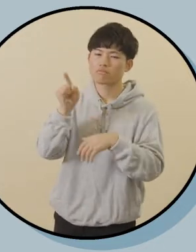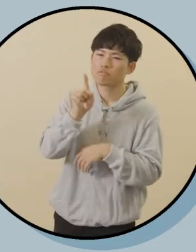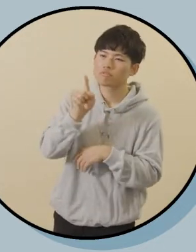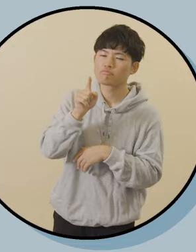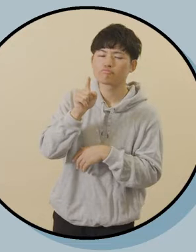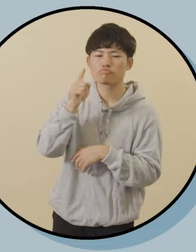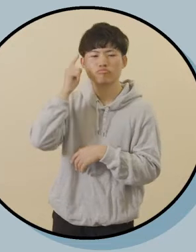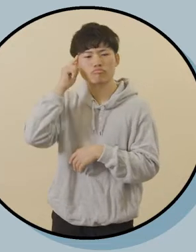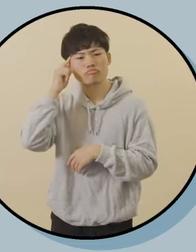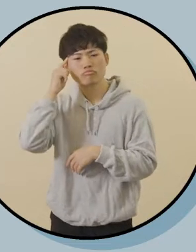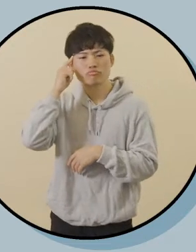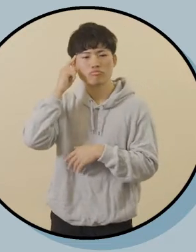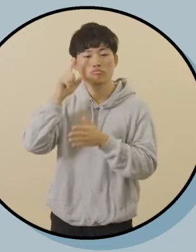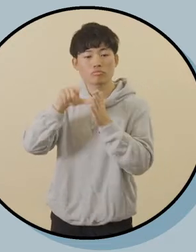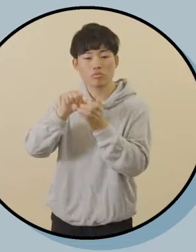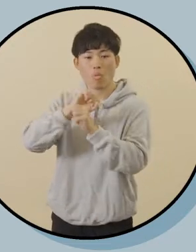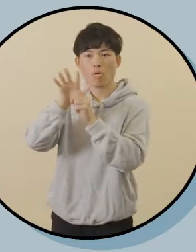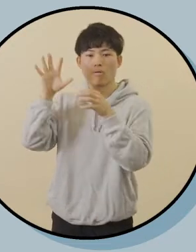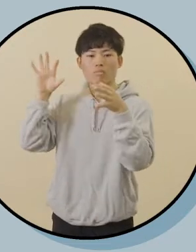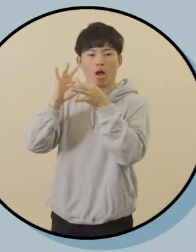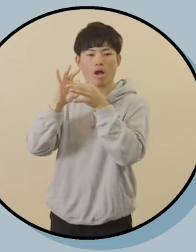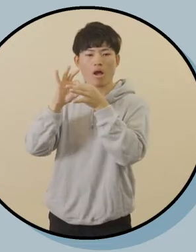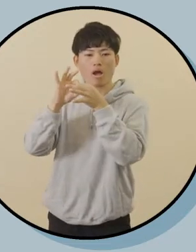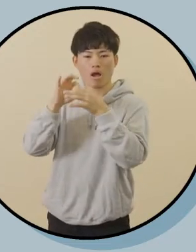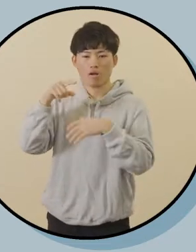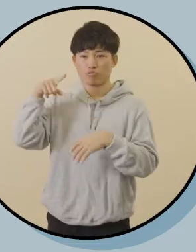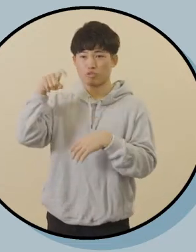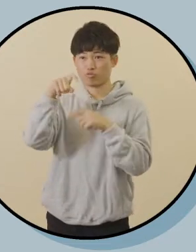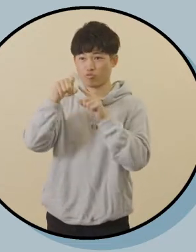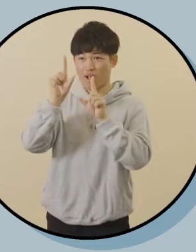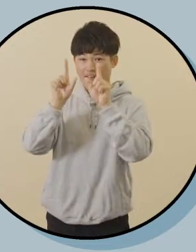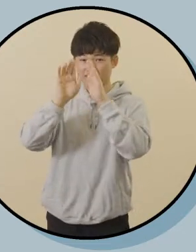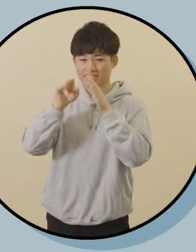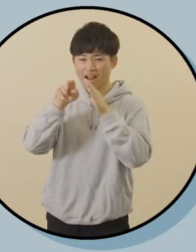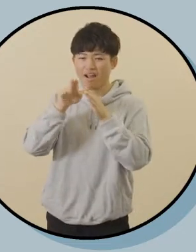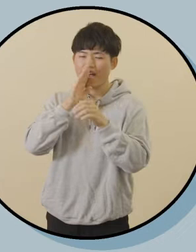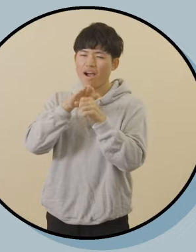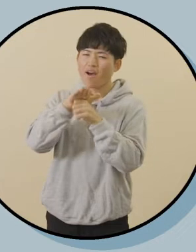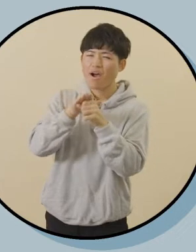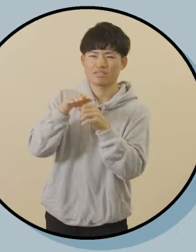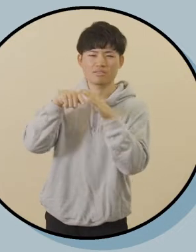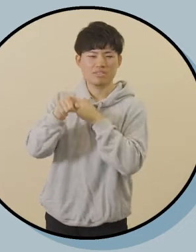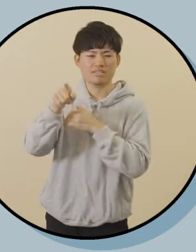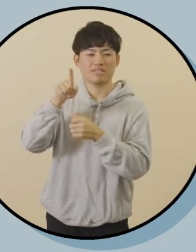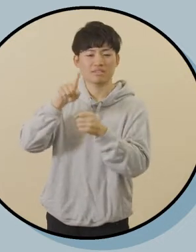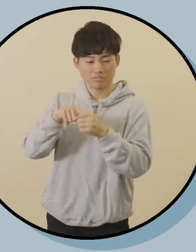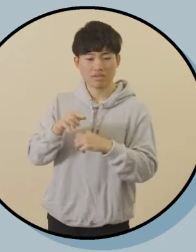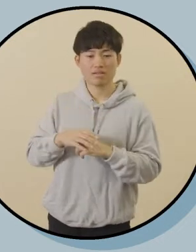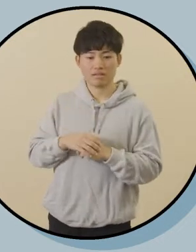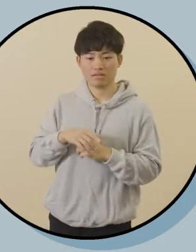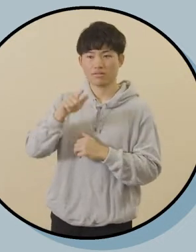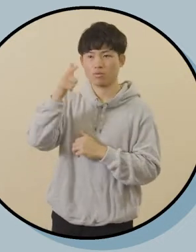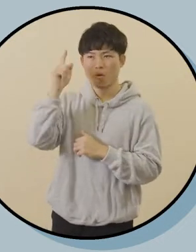えてて、それでやっぱコロナと、まあ、繋がった部分もあって、なんかウイルスの形とかってすごい